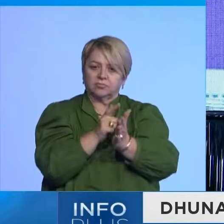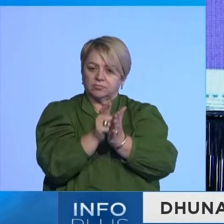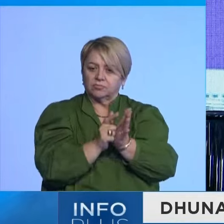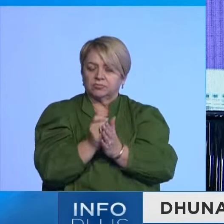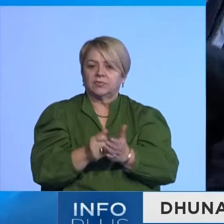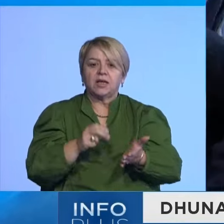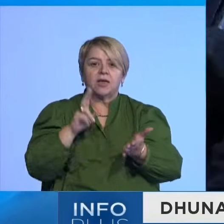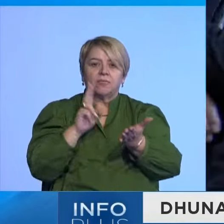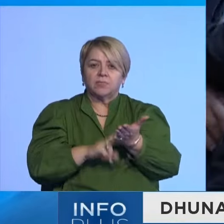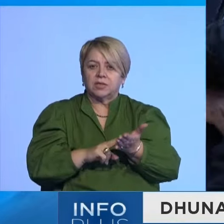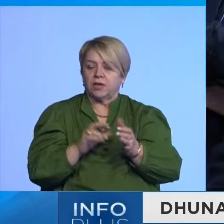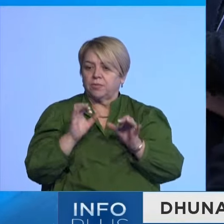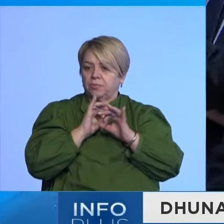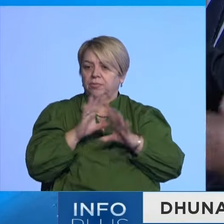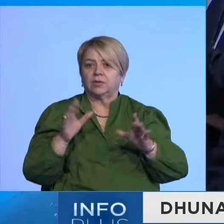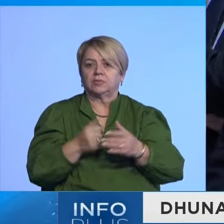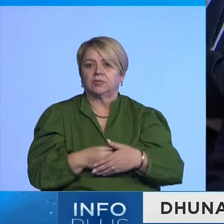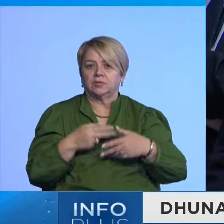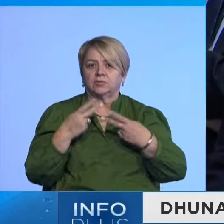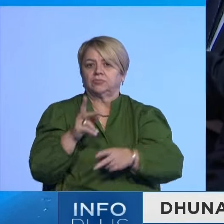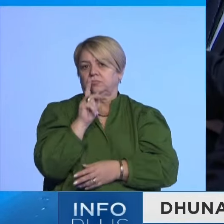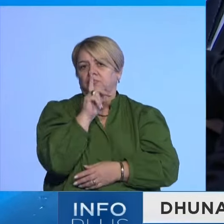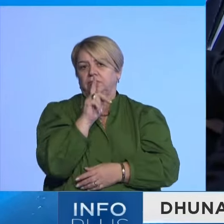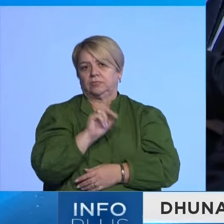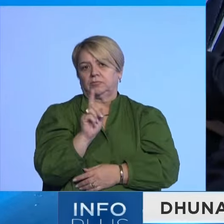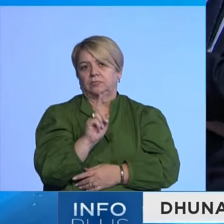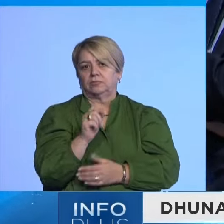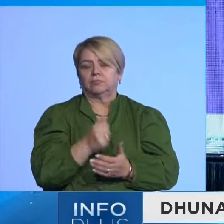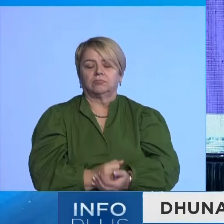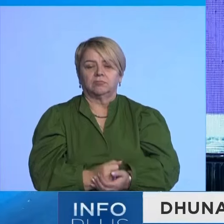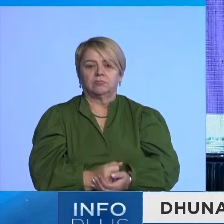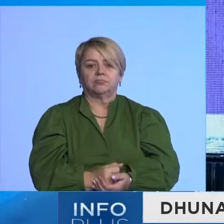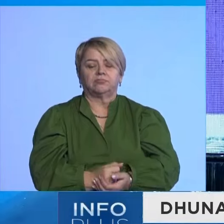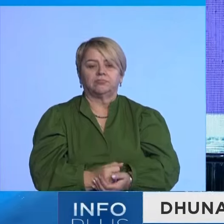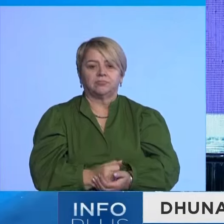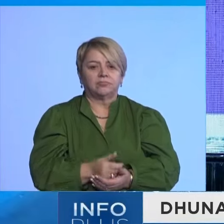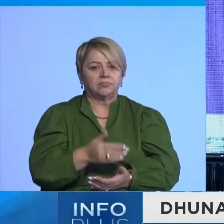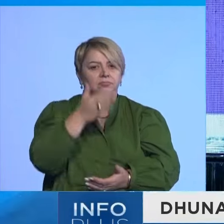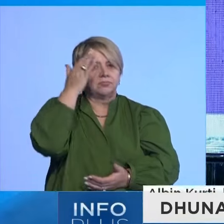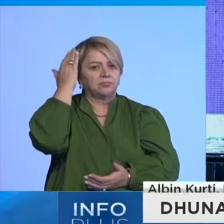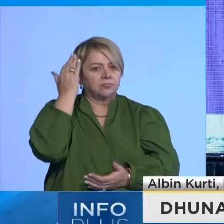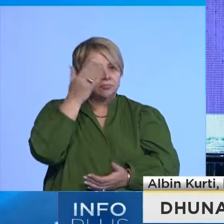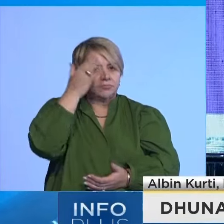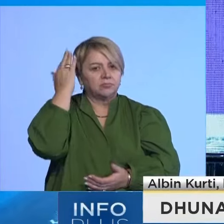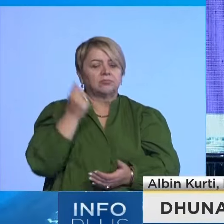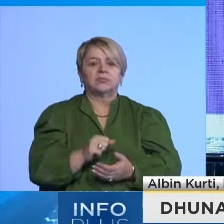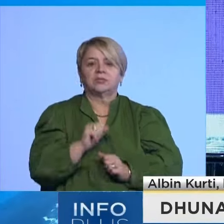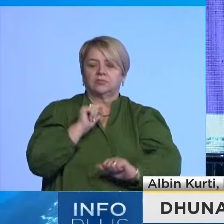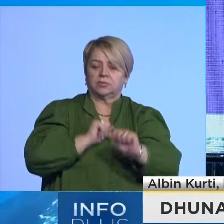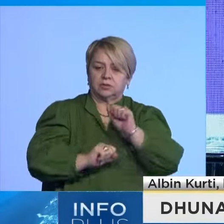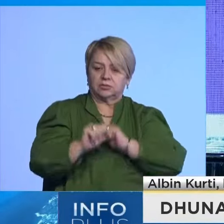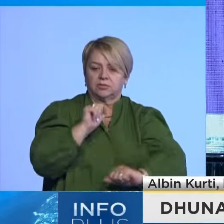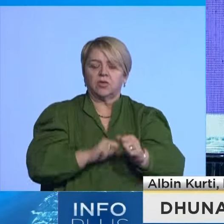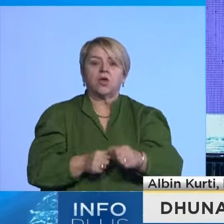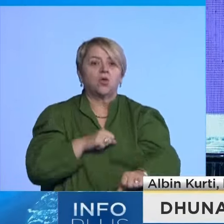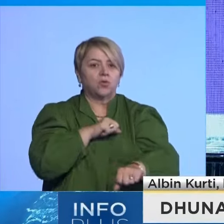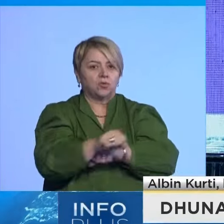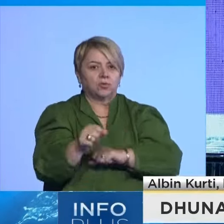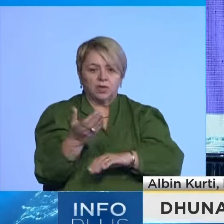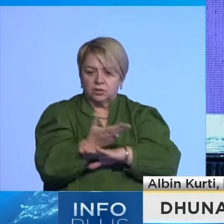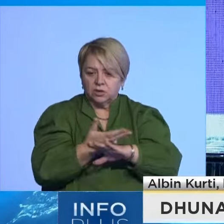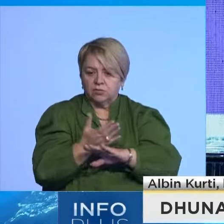nuk duhet asnjëherë të kalojnë në heshtje. Përkundër traumave të pashlyeshme, të mbjetuarat e dhunës seksuale gjatë